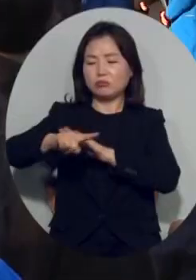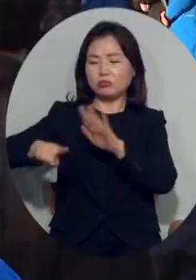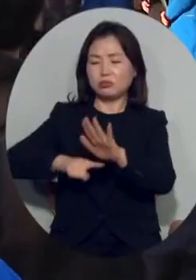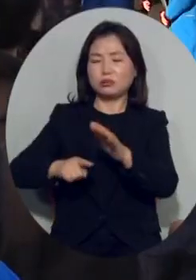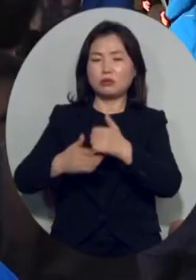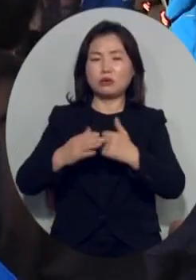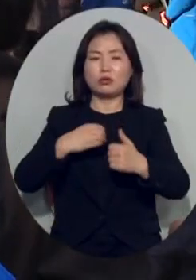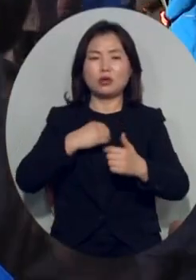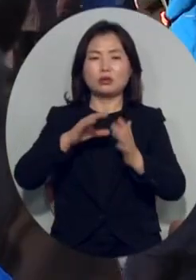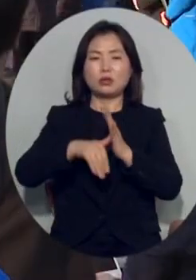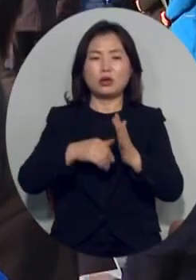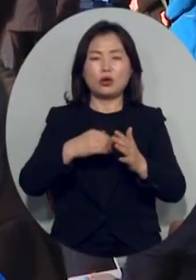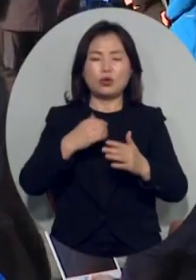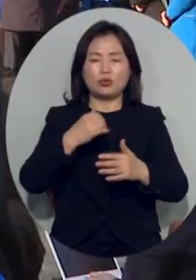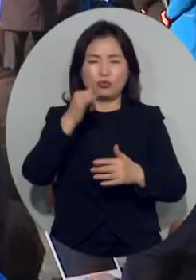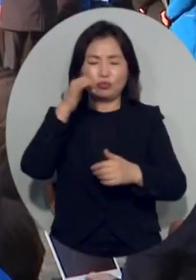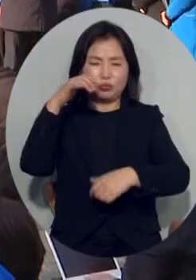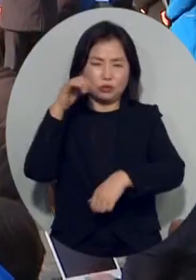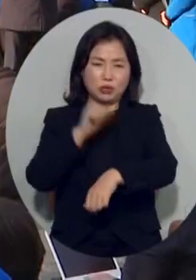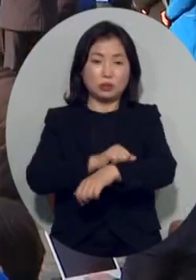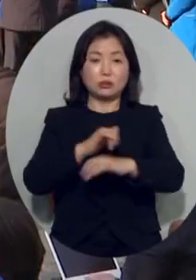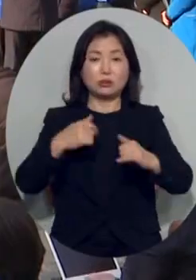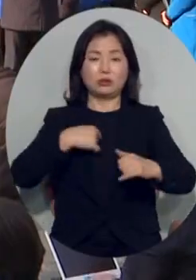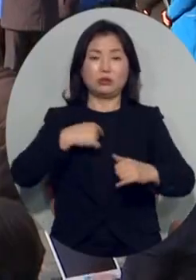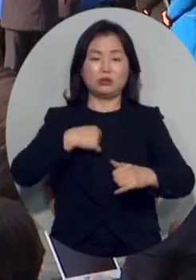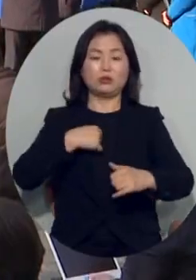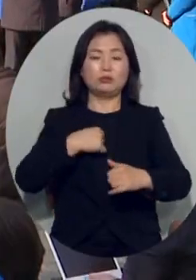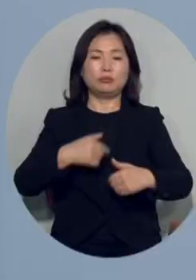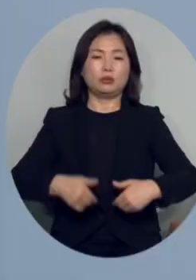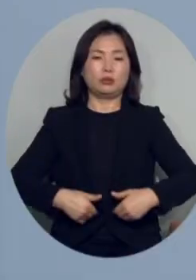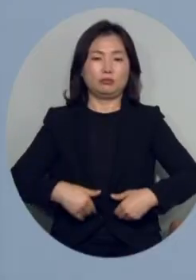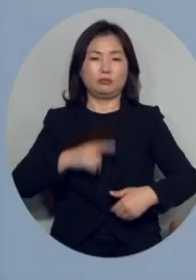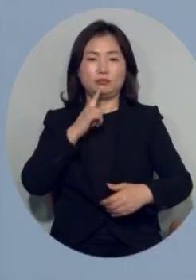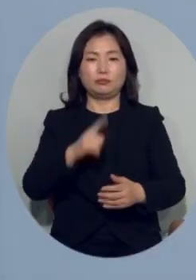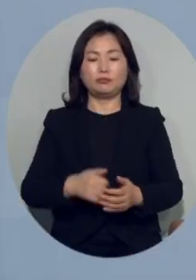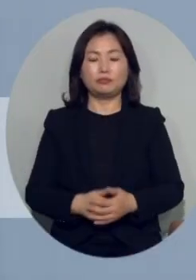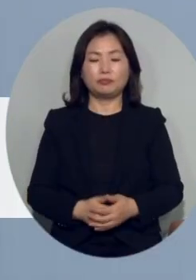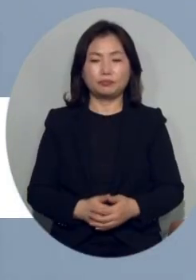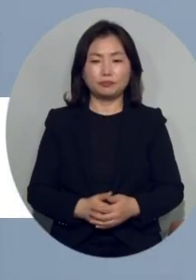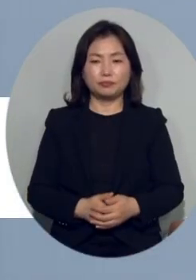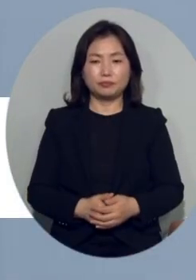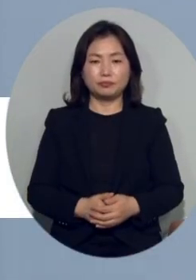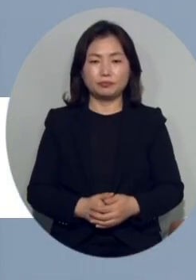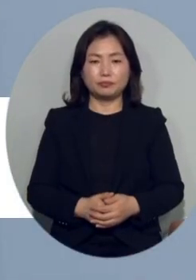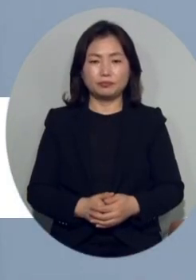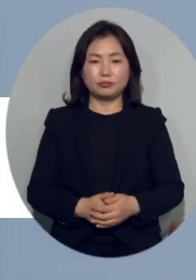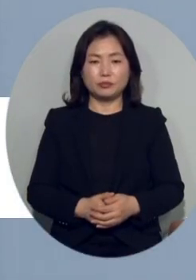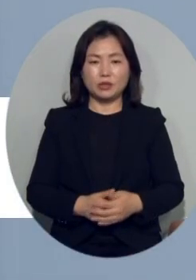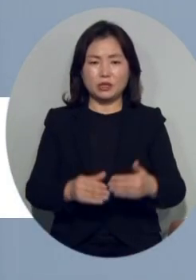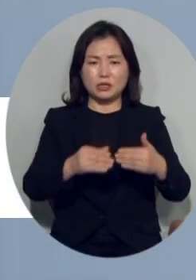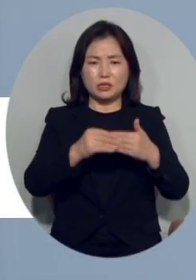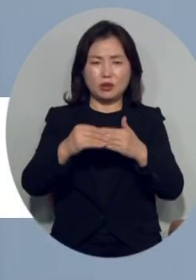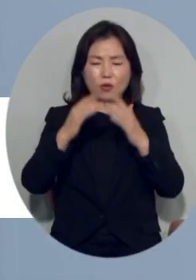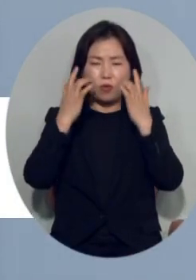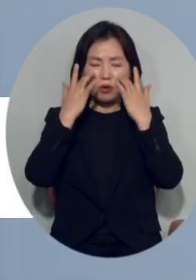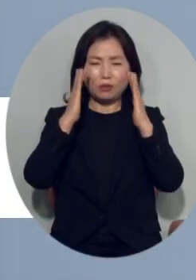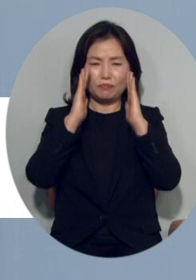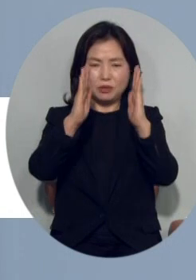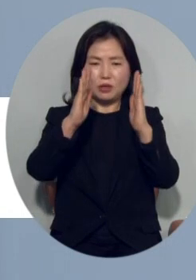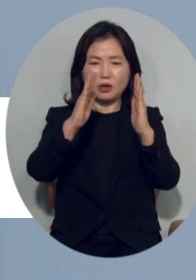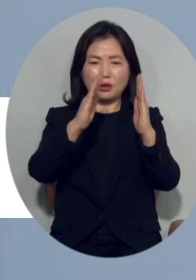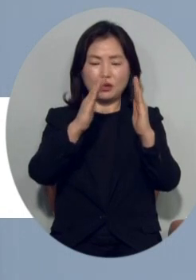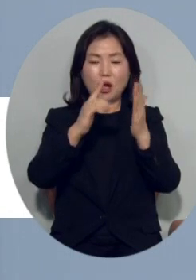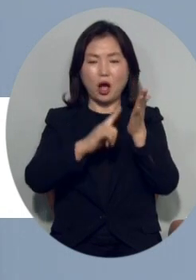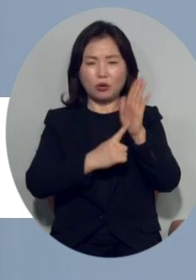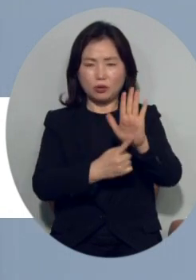이때 유능한 리더가 필요하다고 했습니다. 심지어 전쟁까지. 이럴 때 리더가 방향을 정확하게